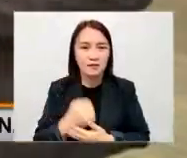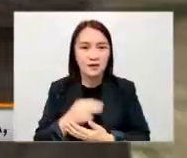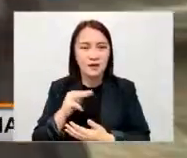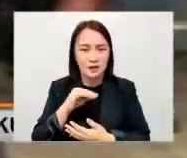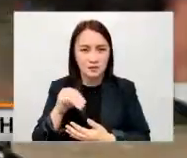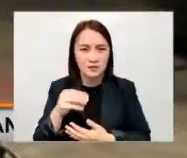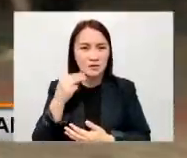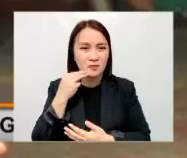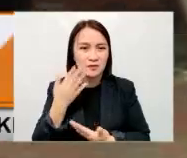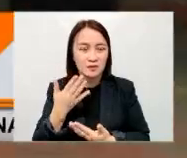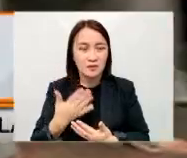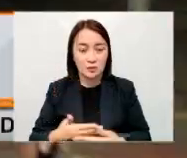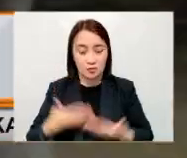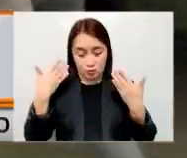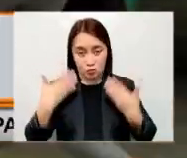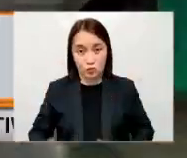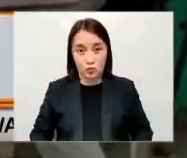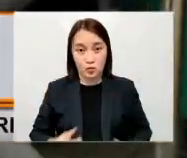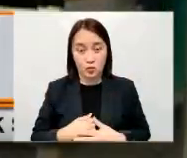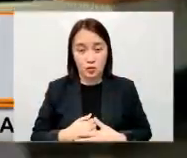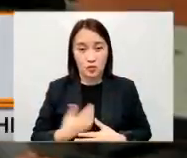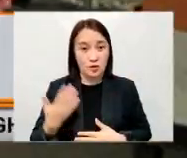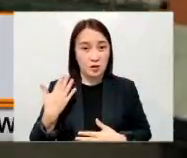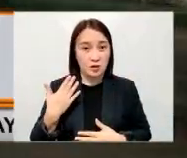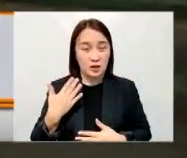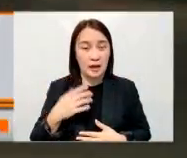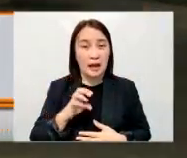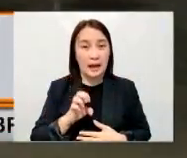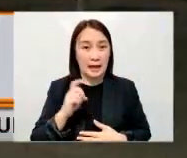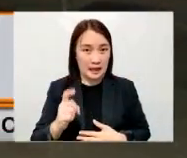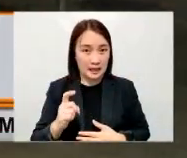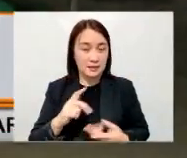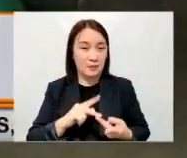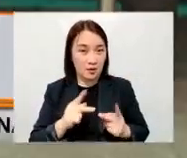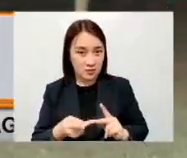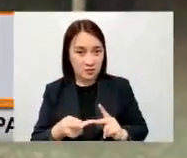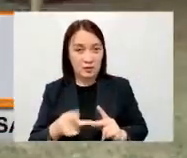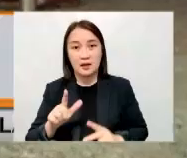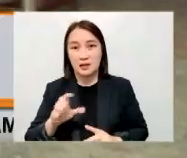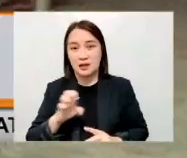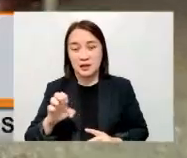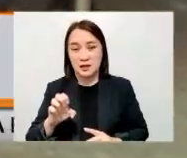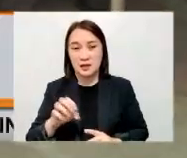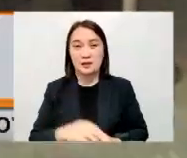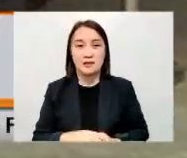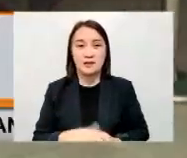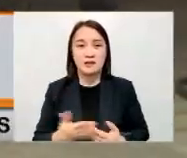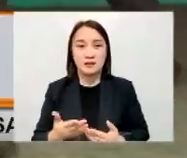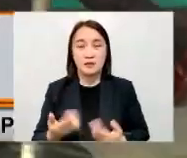Posturang postura pa ng aktor at ex-partner ni Pok Wang na si Lee O'Brien nang pumunta sa Bureau of